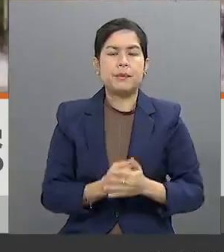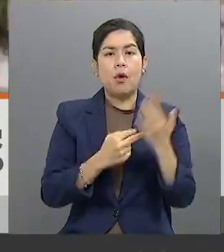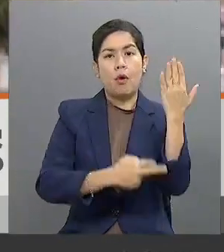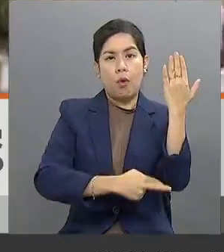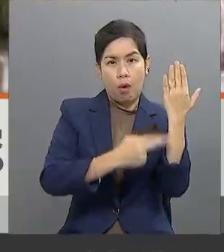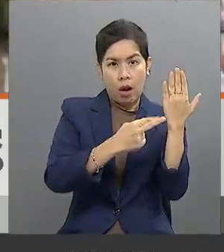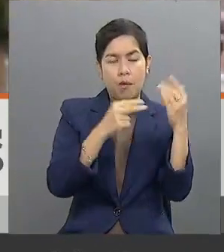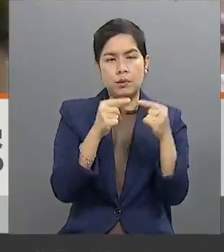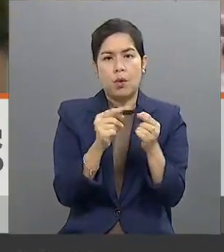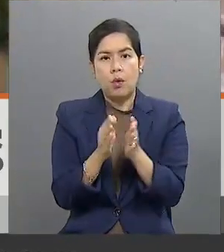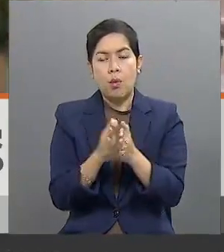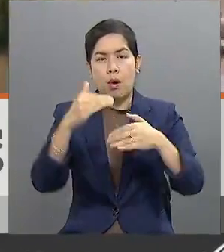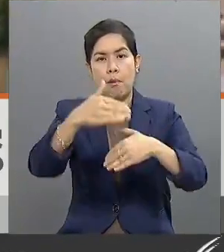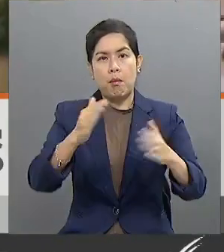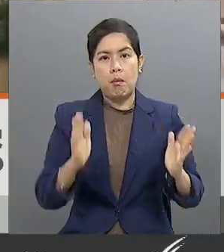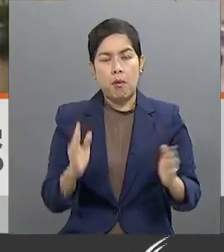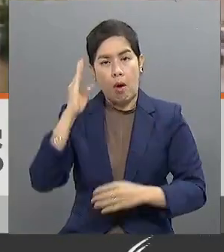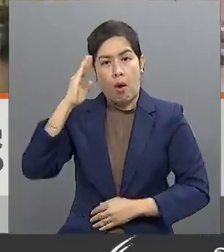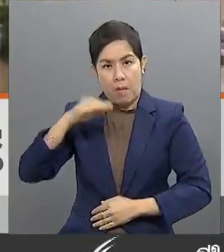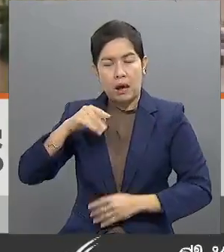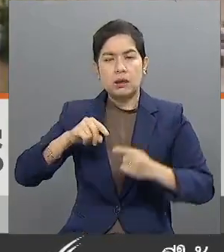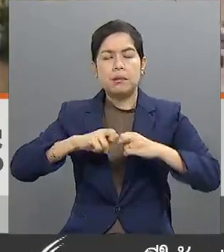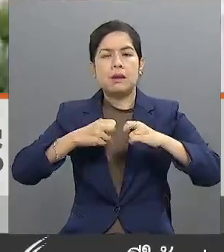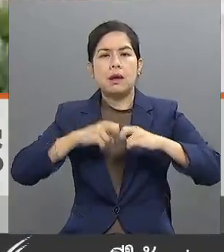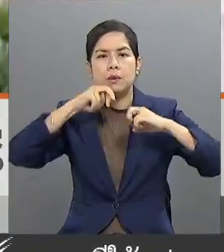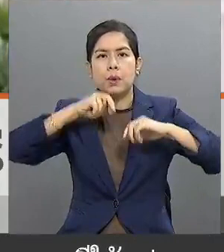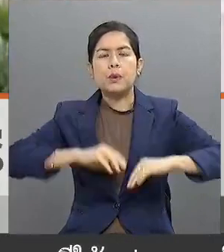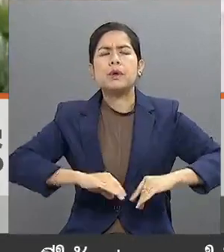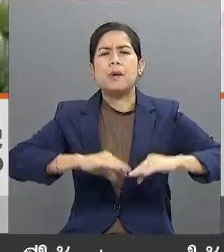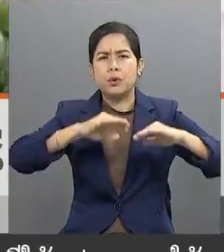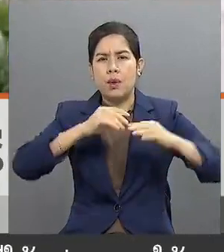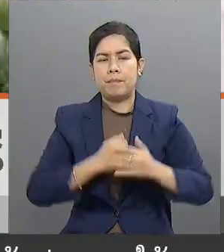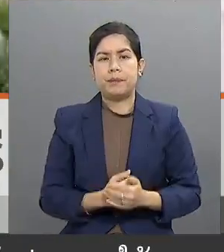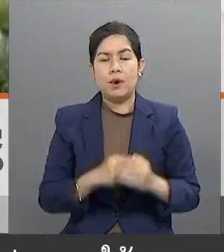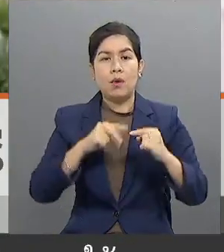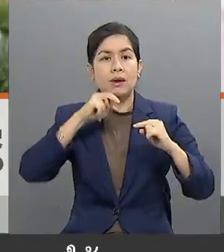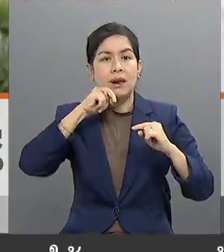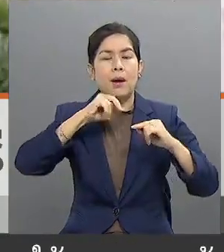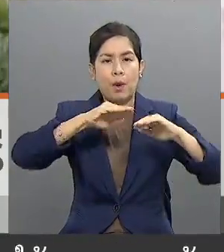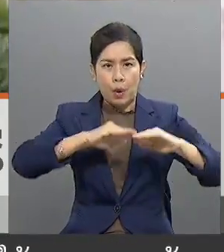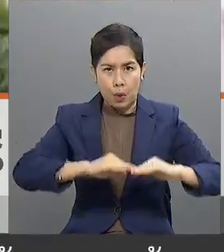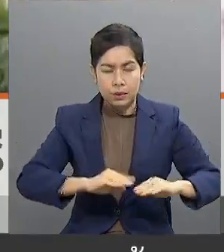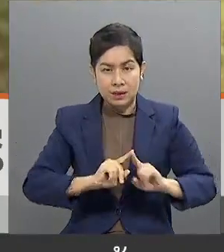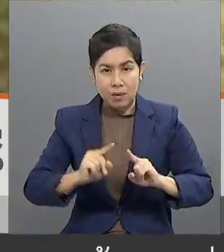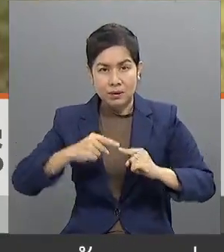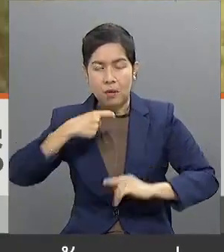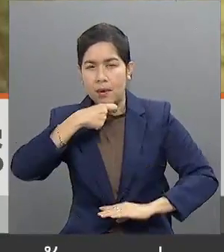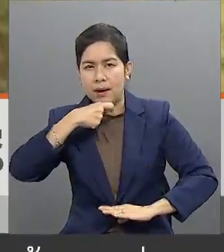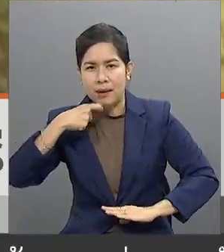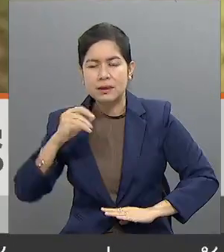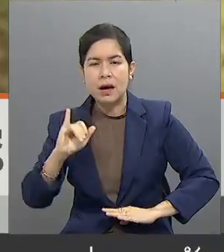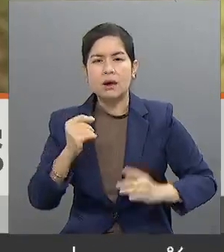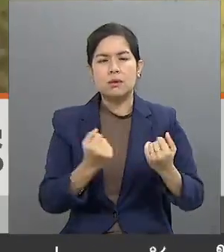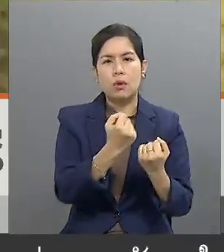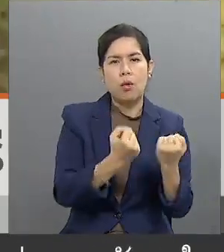จากน้ำป่าหลากเข้าท่วมถึงแม้ว่าระดับน้ำจะลดลงแล้วแต่ว่าก็ยังไม่แห้งสนิทและมีรถยนต์มากกว่า 40คันยัง